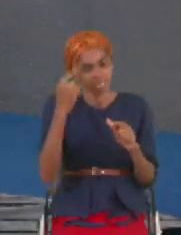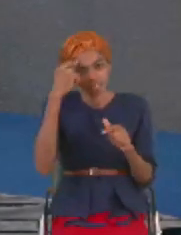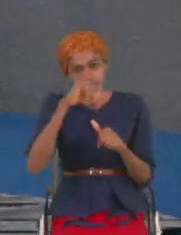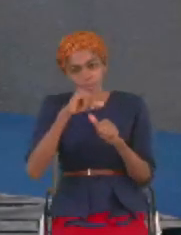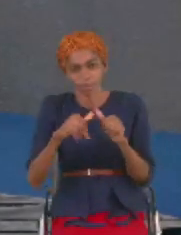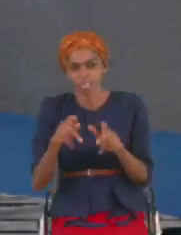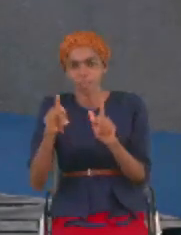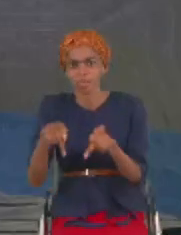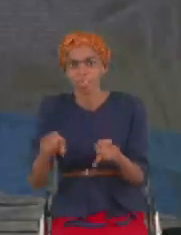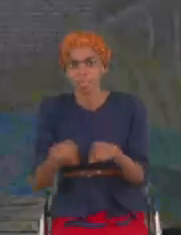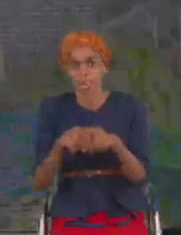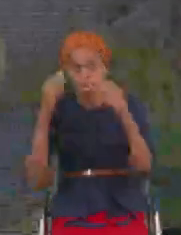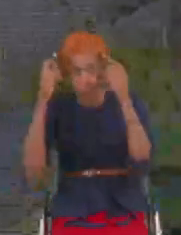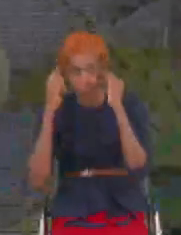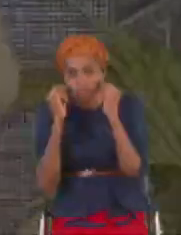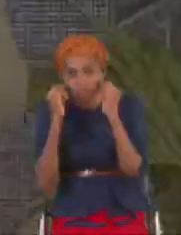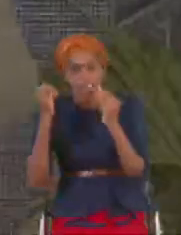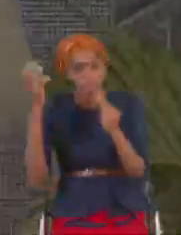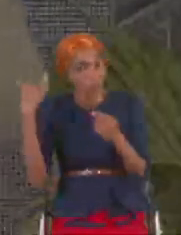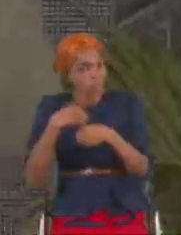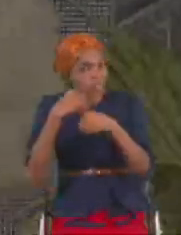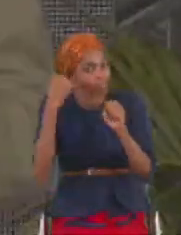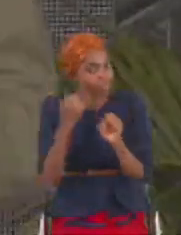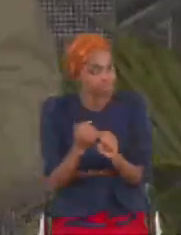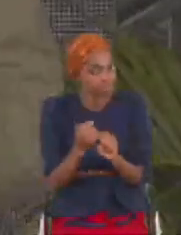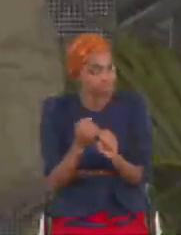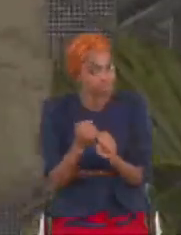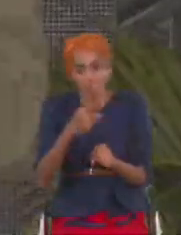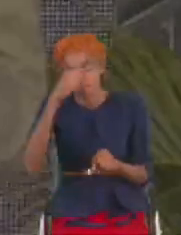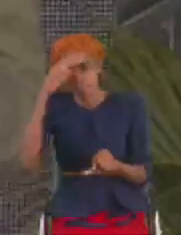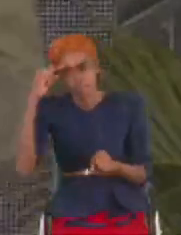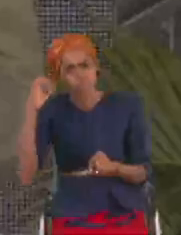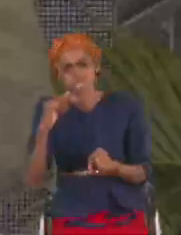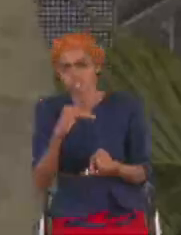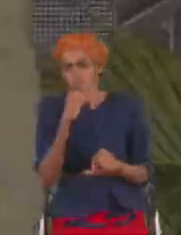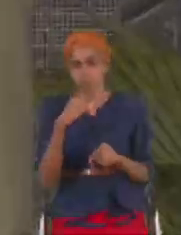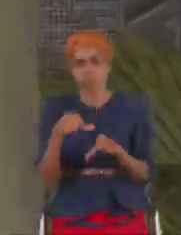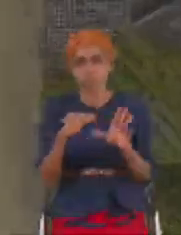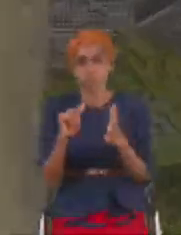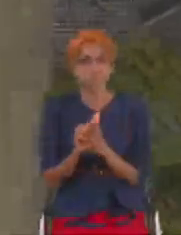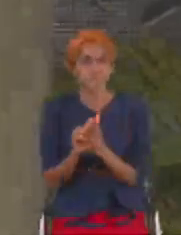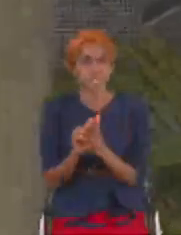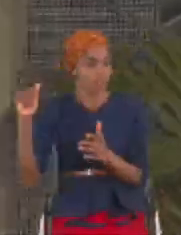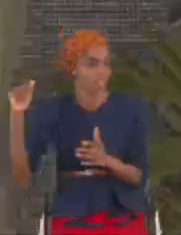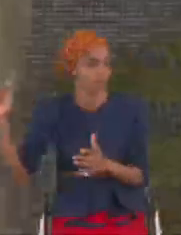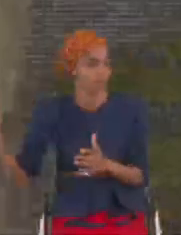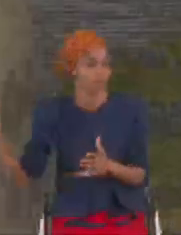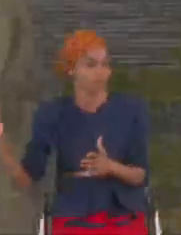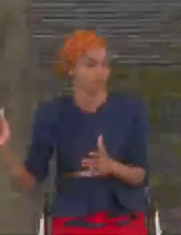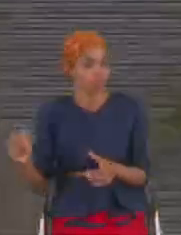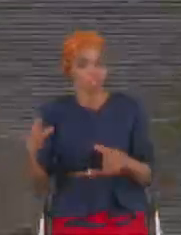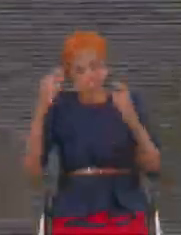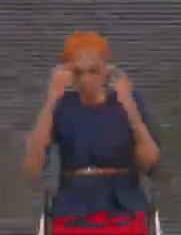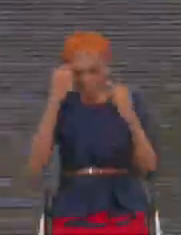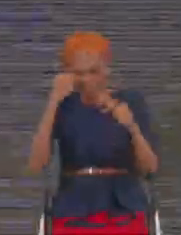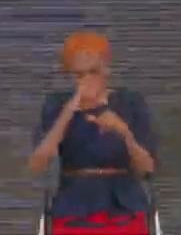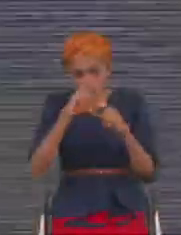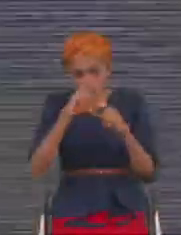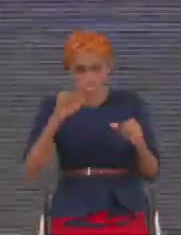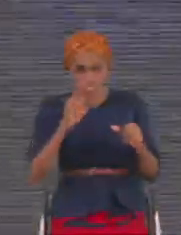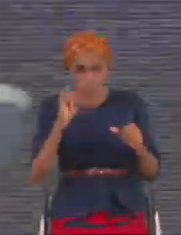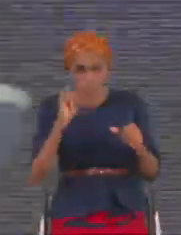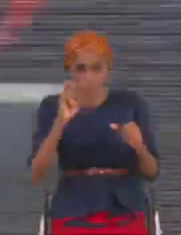à personne quand moïse il a été formé suscité à ce qu'ils ne pouvaient pas fait ça lui même pense à jérémy